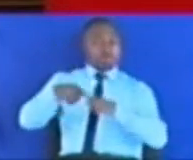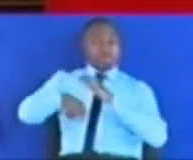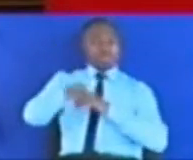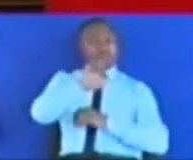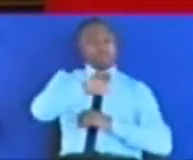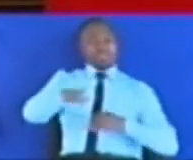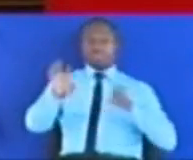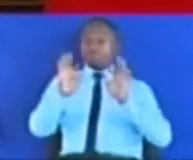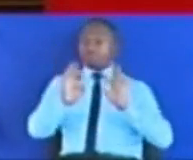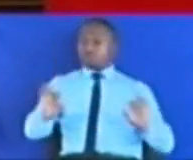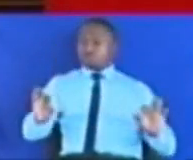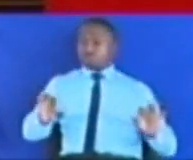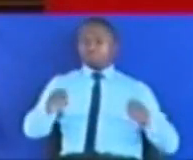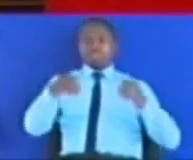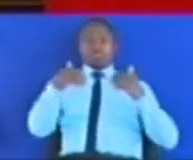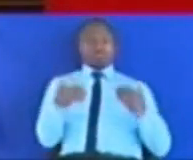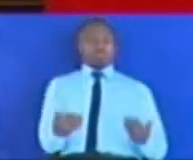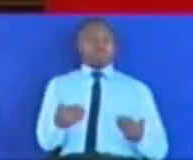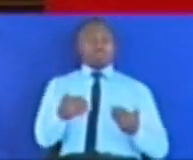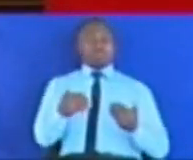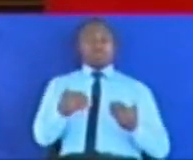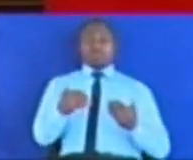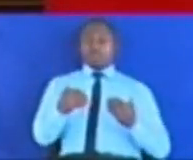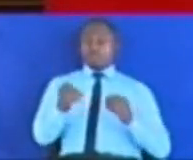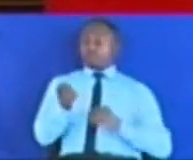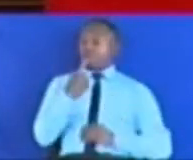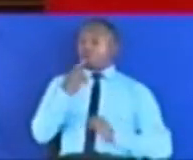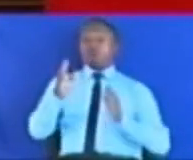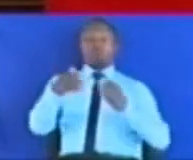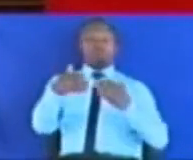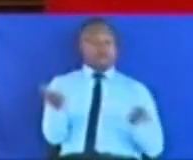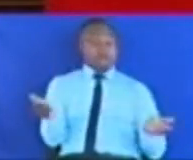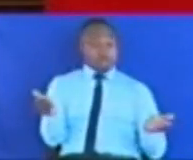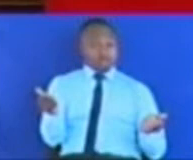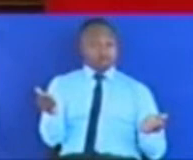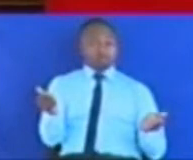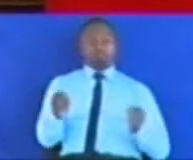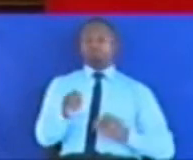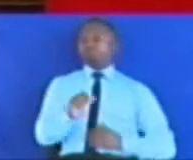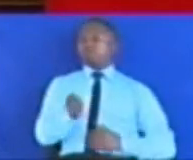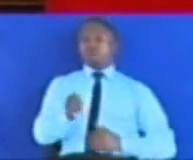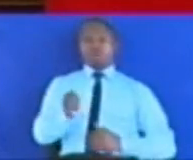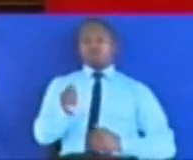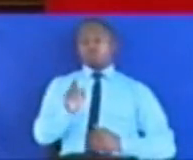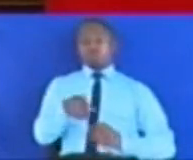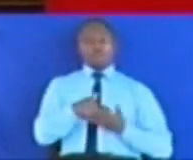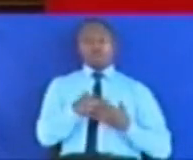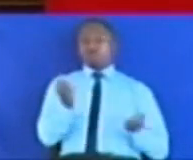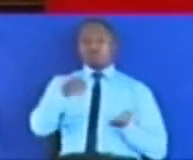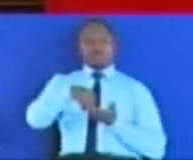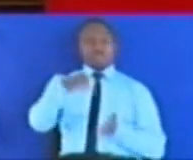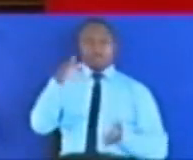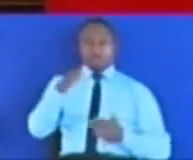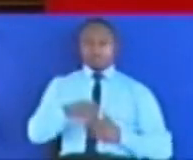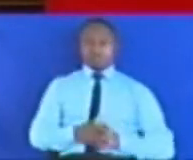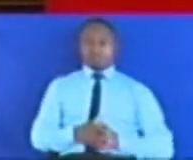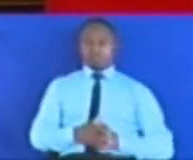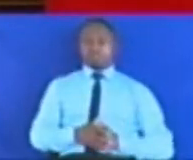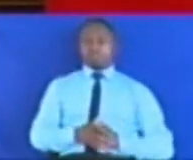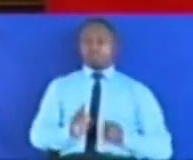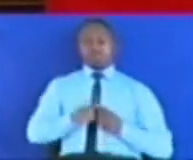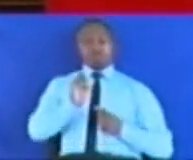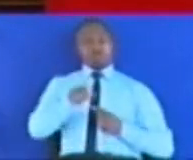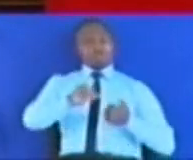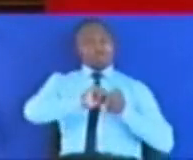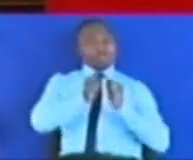yaliyo mazuri lakini kukawa na shida ya upatikanaji wa madawa, bado haitakuwa na tija sana. Kumekuwa na